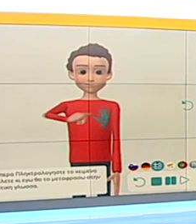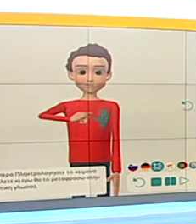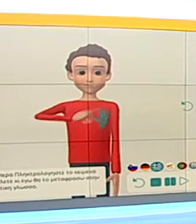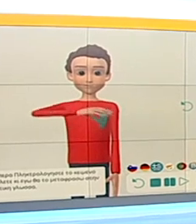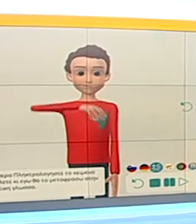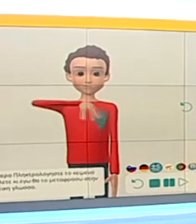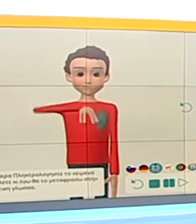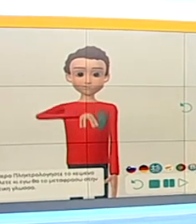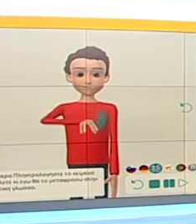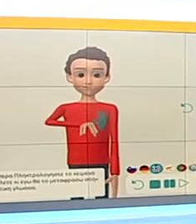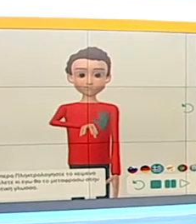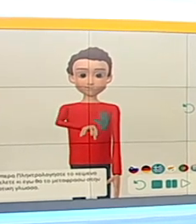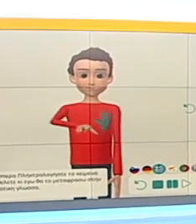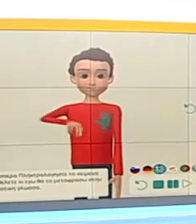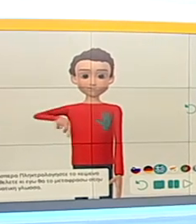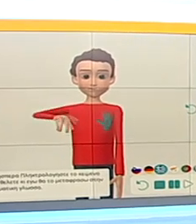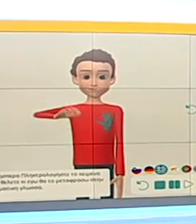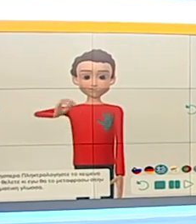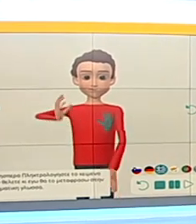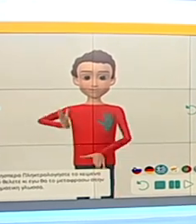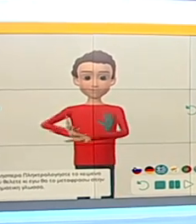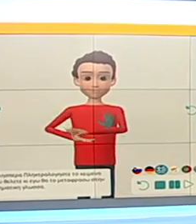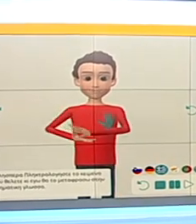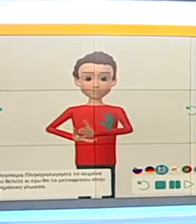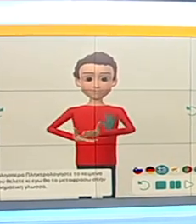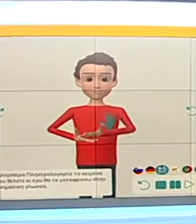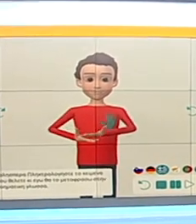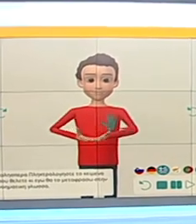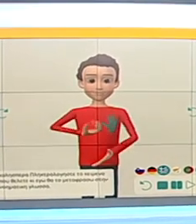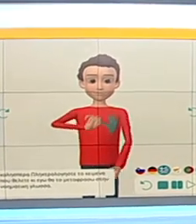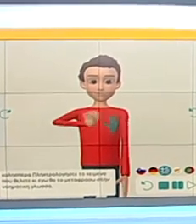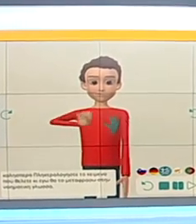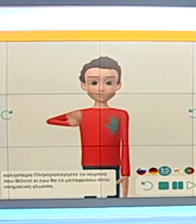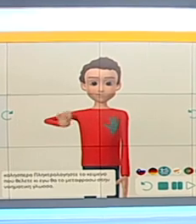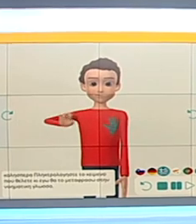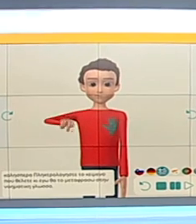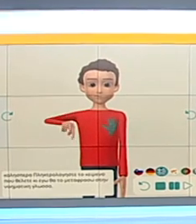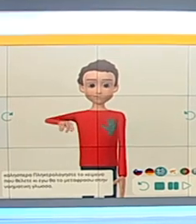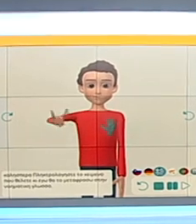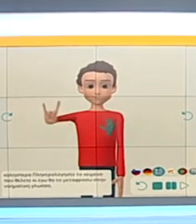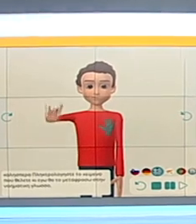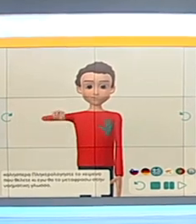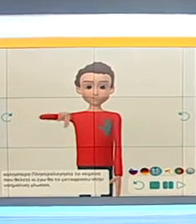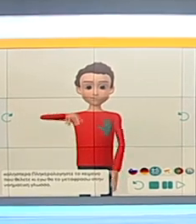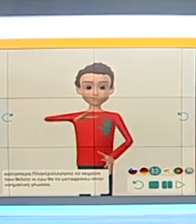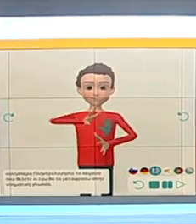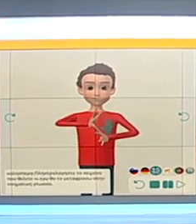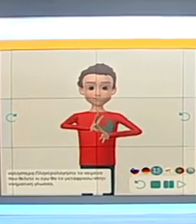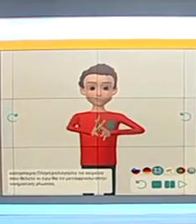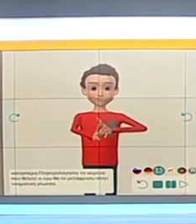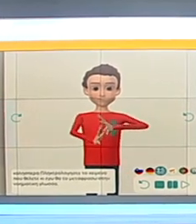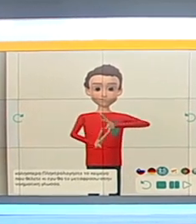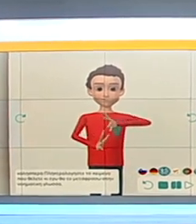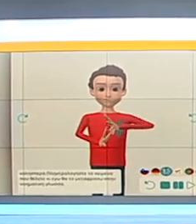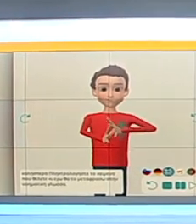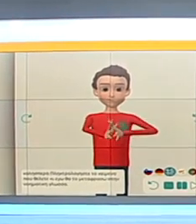να δώσουμε σε 5 χώρες που συμμετέχουν στο πρόγραμμα αυτή την διεθνή νοηματική